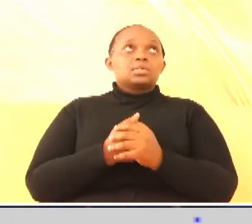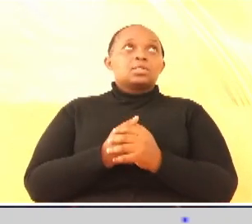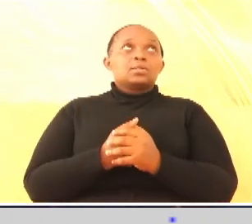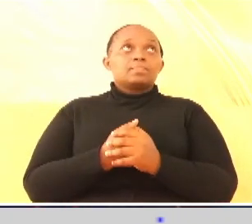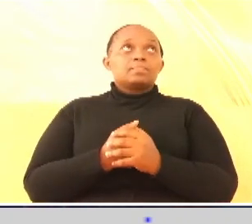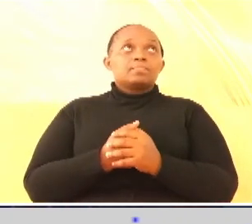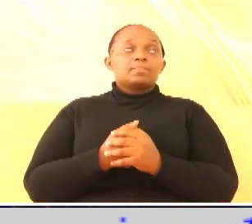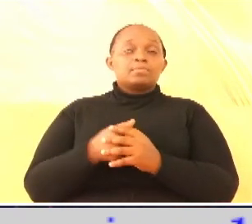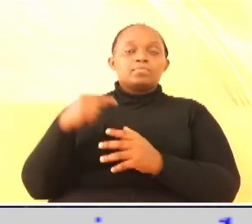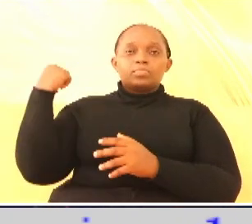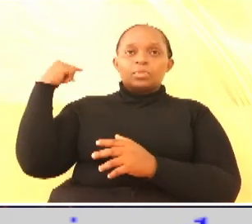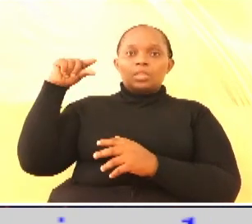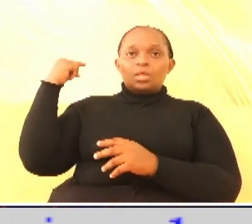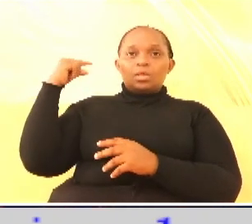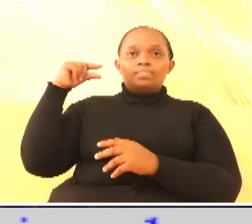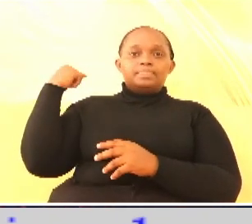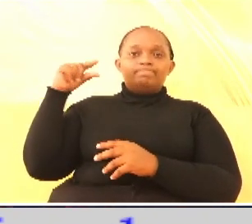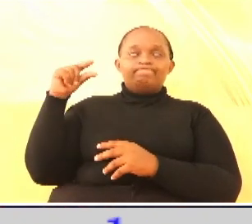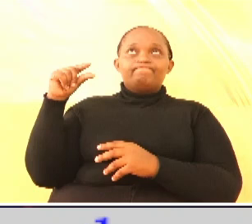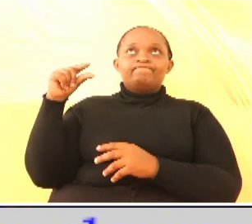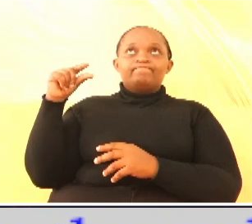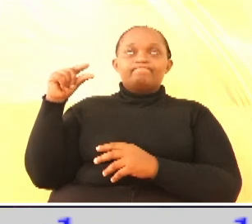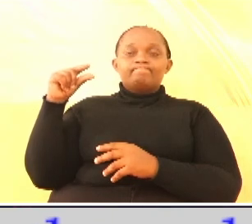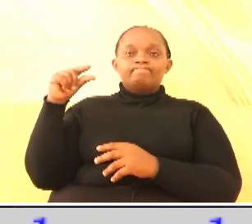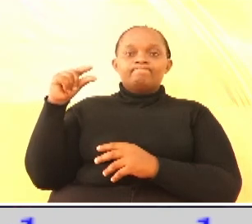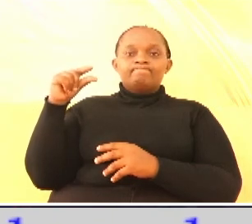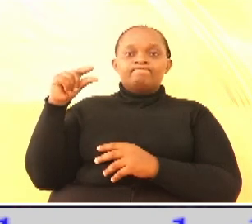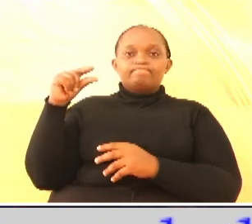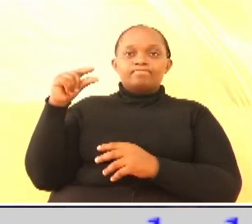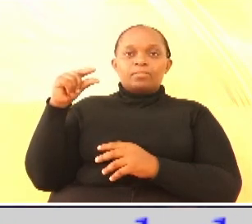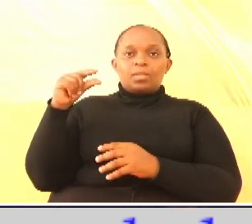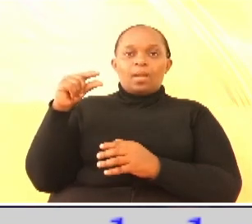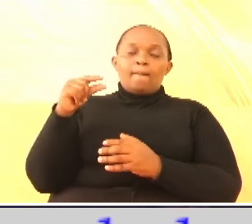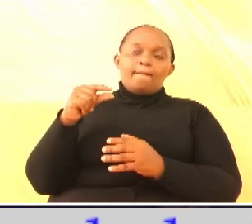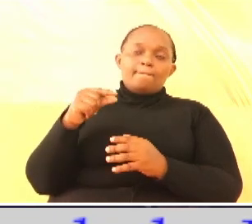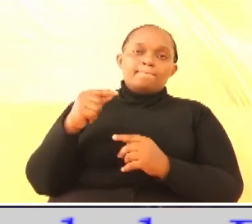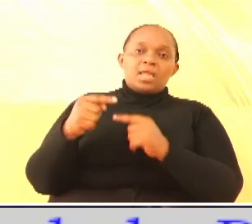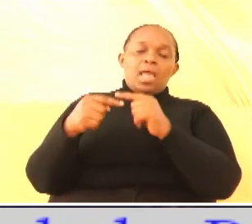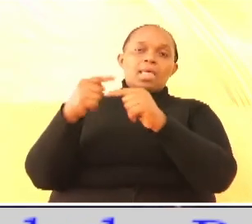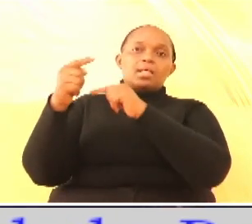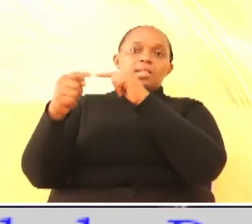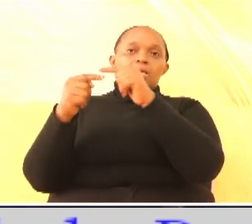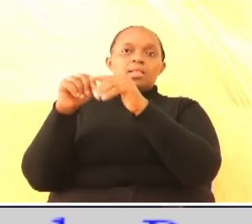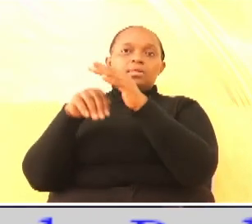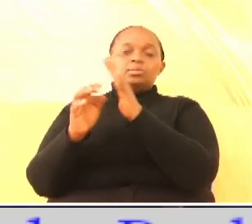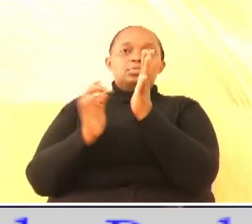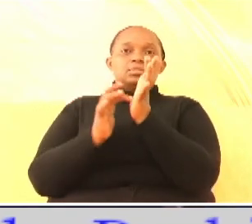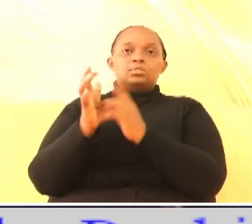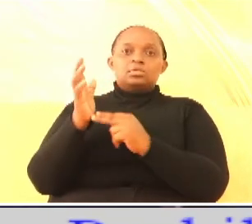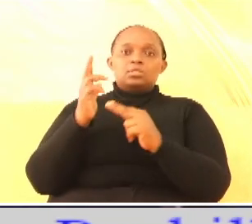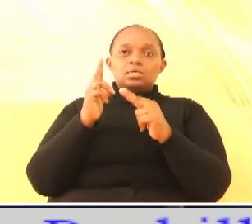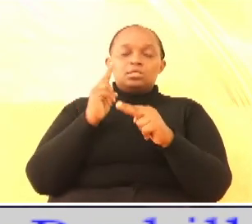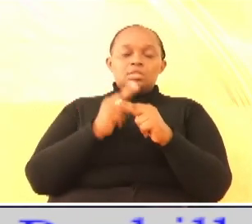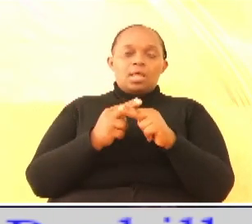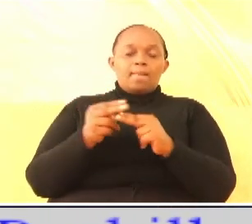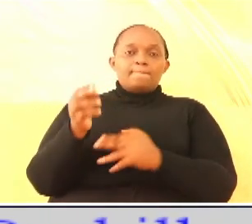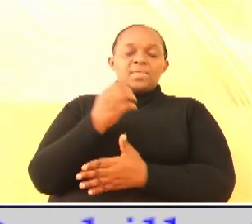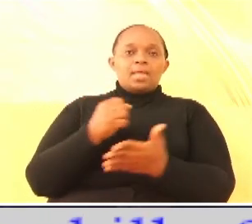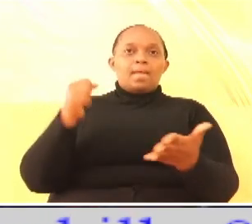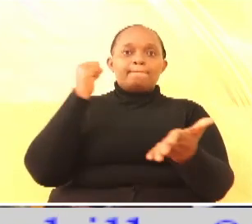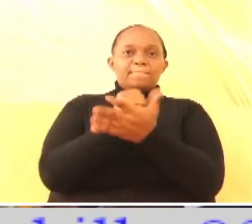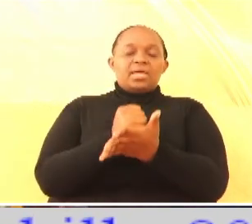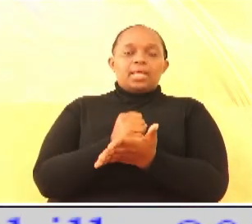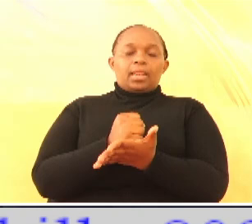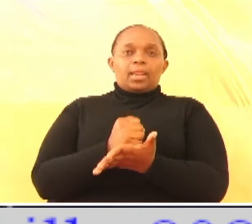Injili iendelee mbele katika jina la Mungu Baba, Mwana na Roho Mtakatifu. Tusimame jameni.